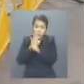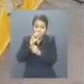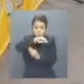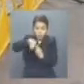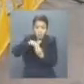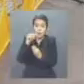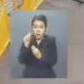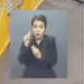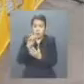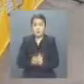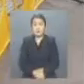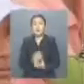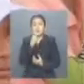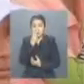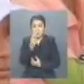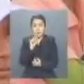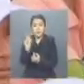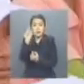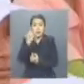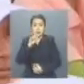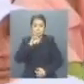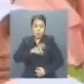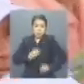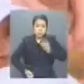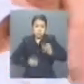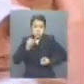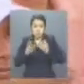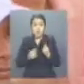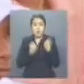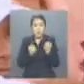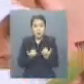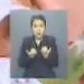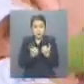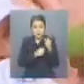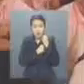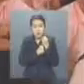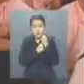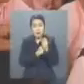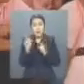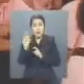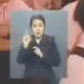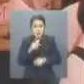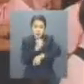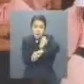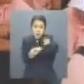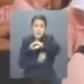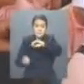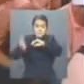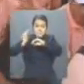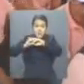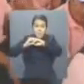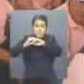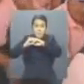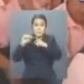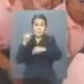ค่ะจะเห็นได้นะคะว่าเสียงสะท้อนของกลุ่มผู้ใช้แรงงานส่วนใหญ่ในวันนี้นั้นก็ยังคงบอกเป็นเสียงเดียวกันว่าการปรับขึ้นราคาการปรับขึ้นอัตราค่